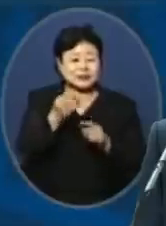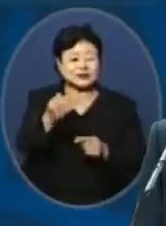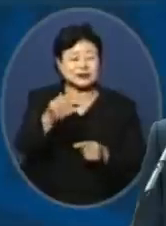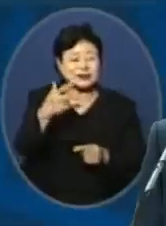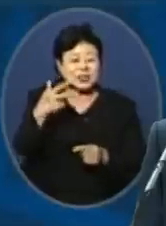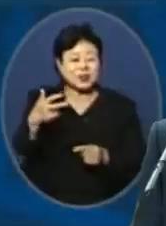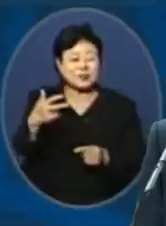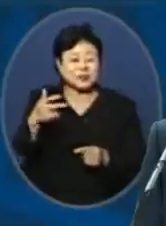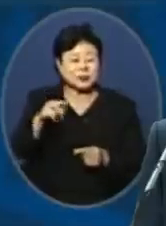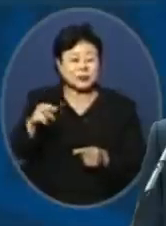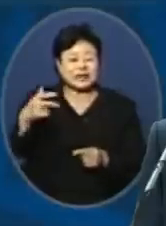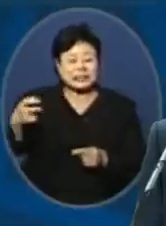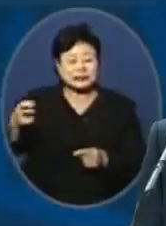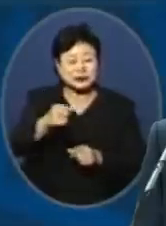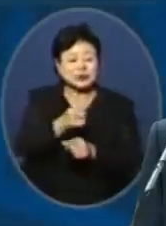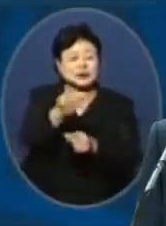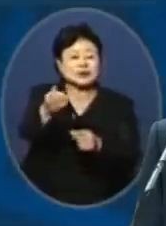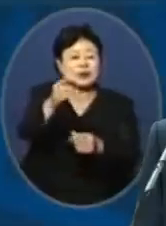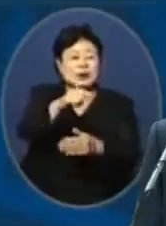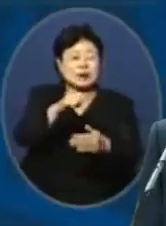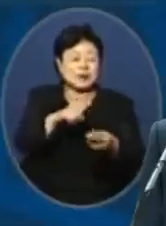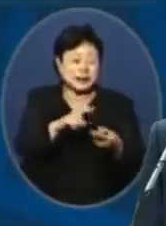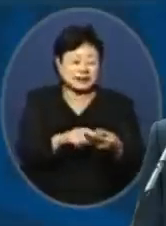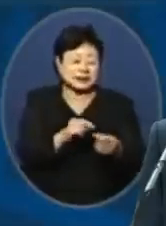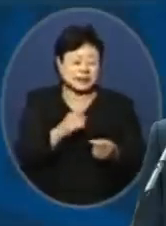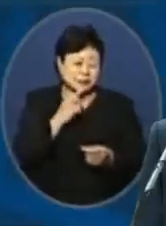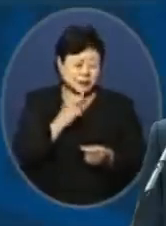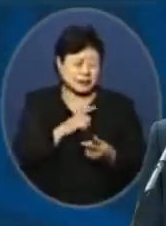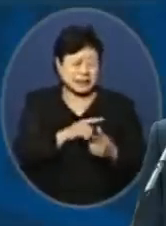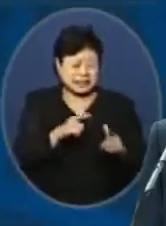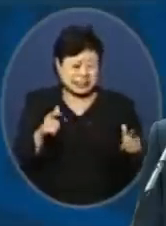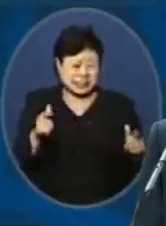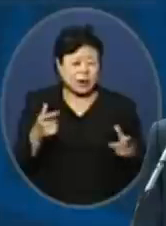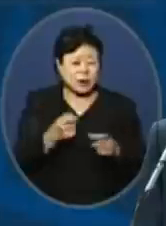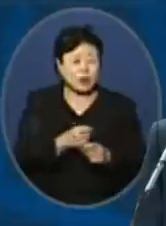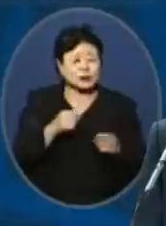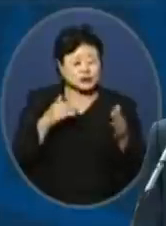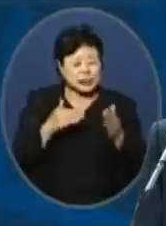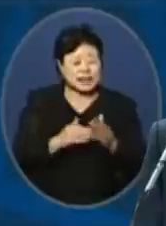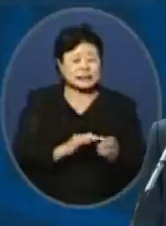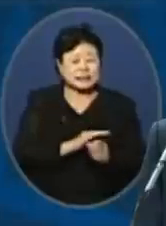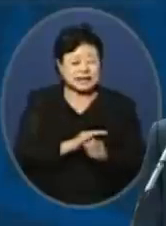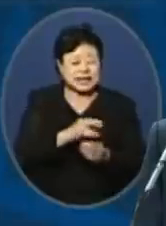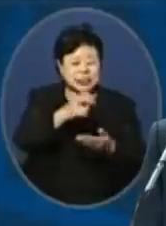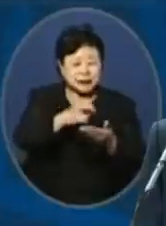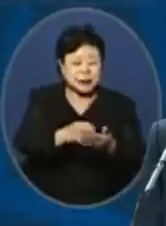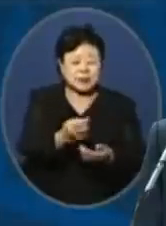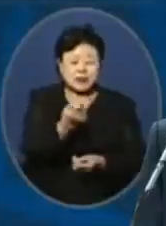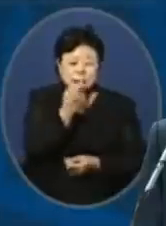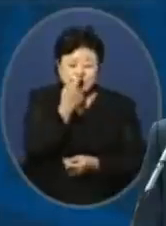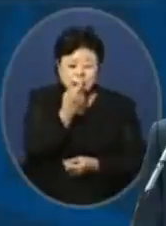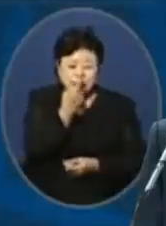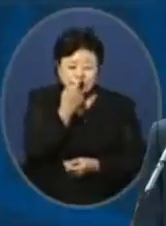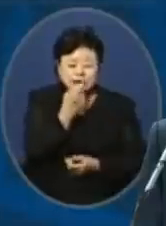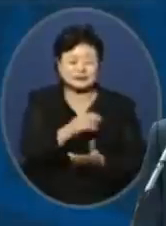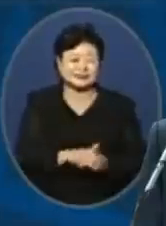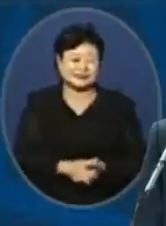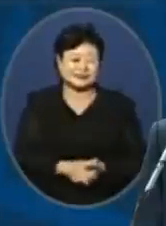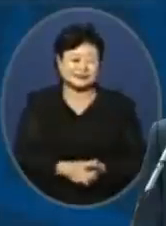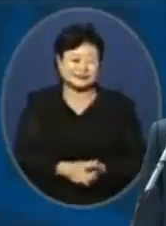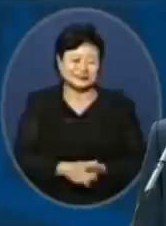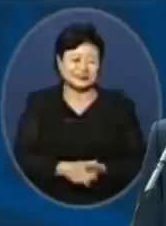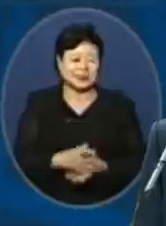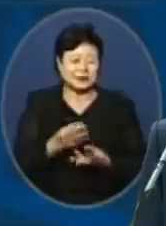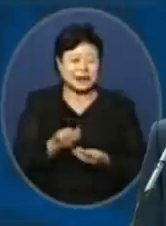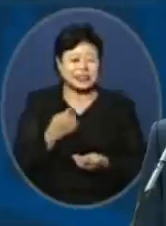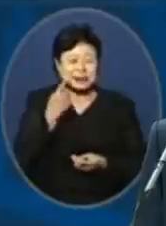말씀하시네요. 일곱 번씩 일흔 번이라도 용서하라고 마음에 드는 사람뿐 아니라 원수까지 사랑하는 법을 배우라고요.